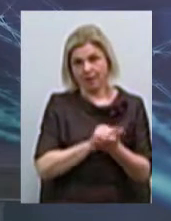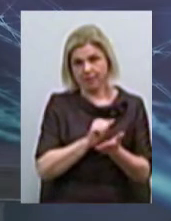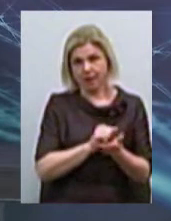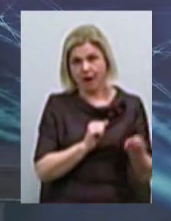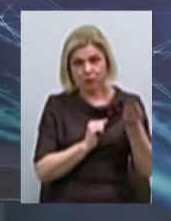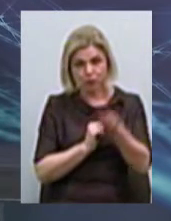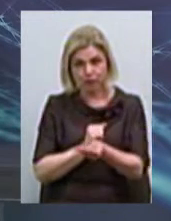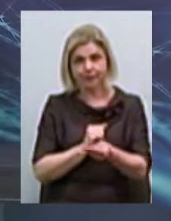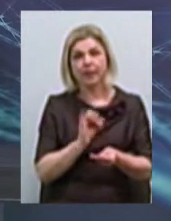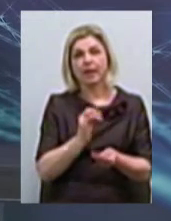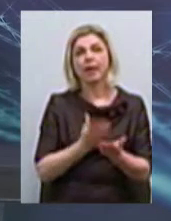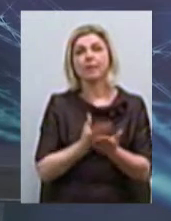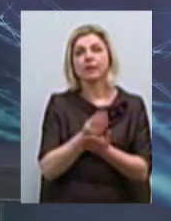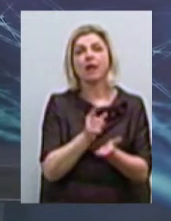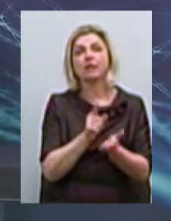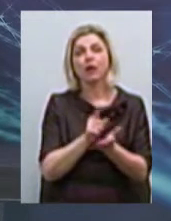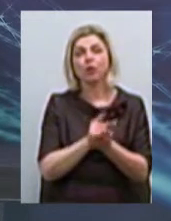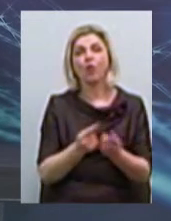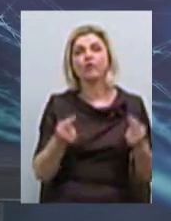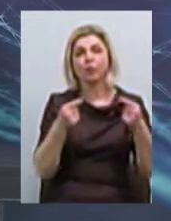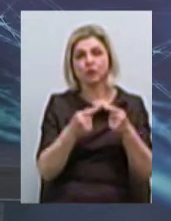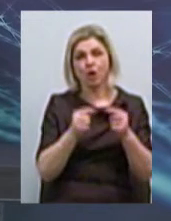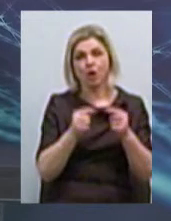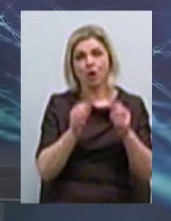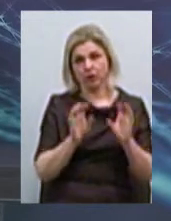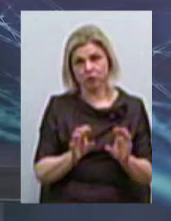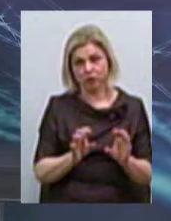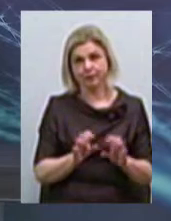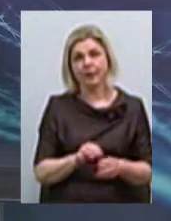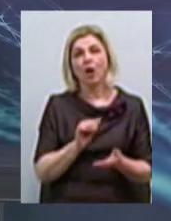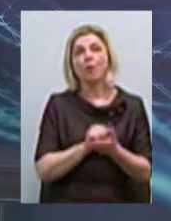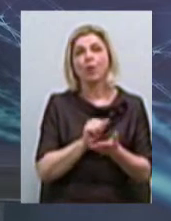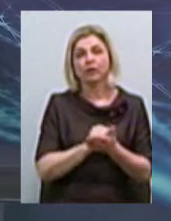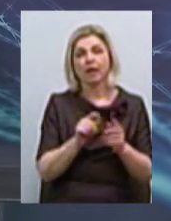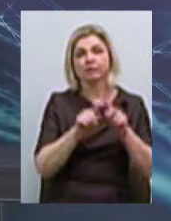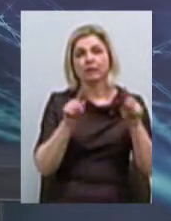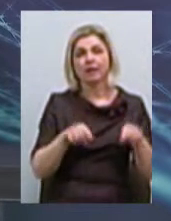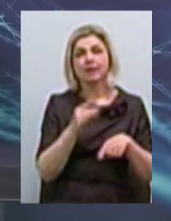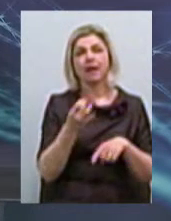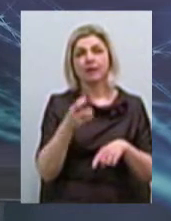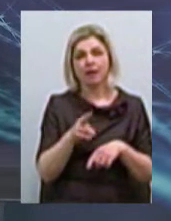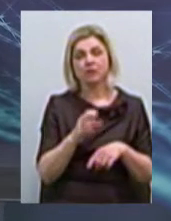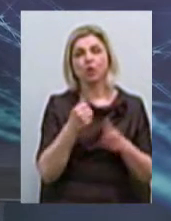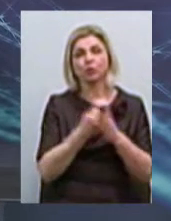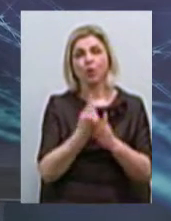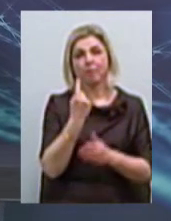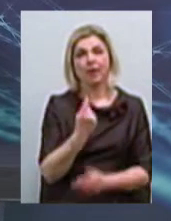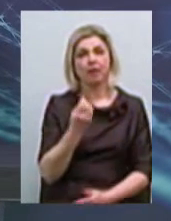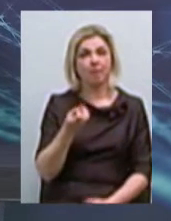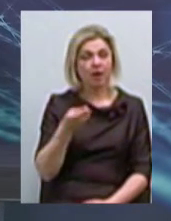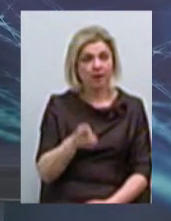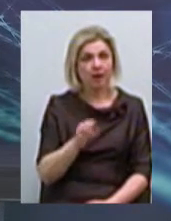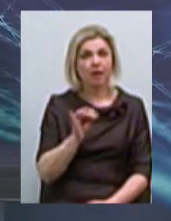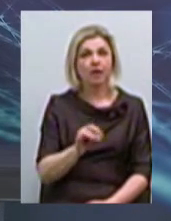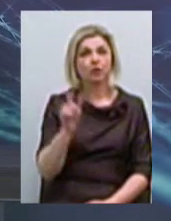І сплачують податок, визначений податковим кодексом. Податкова декларація подається в термін до 1 травня. Та